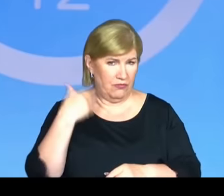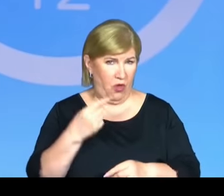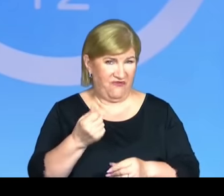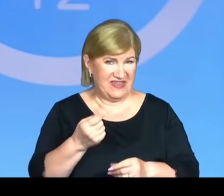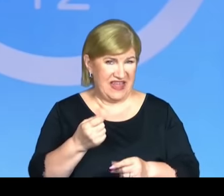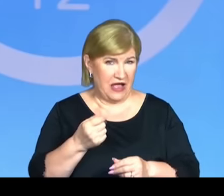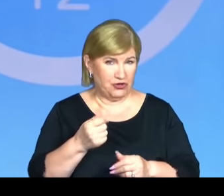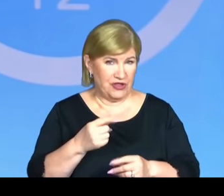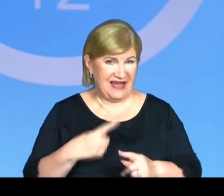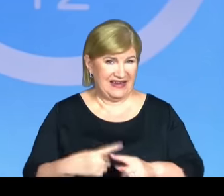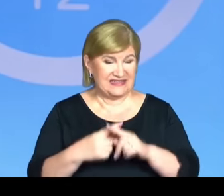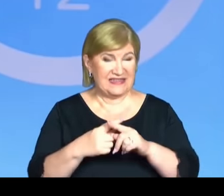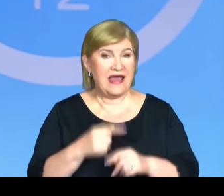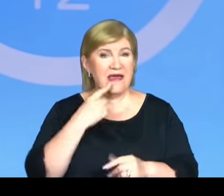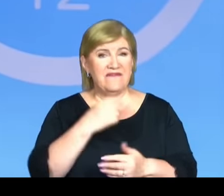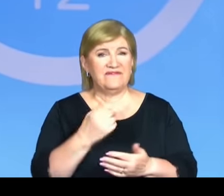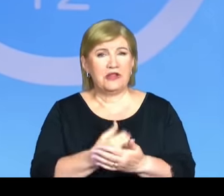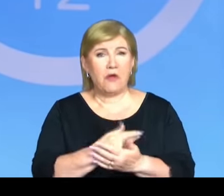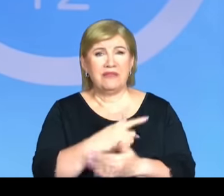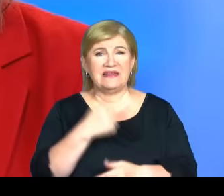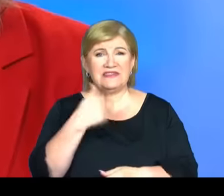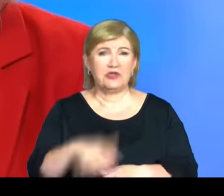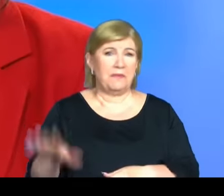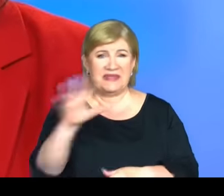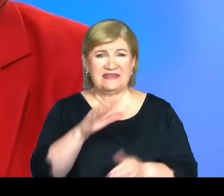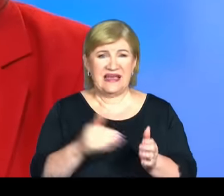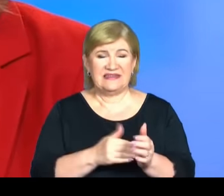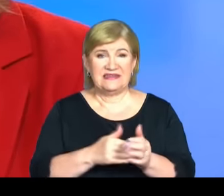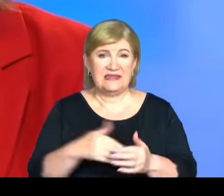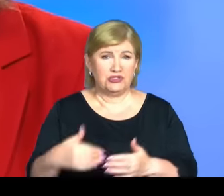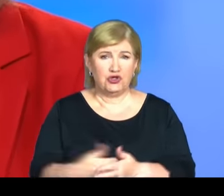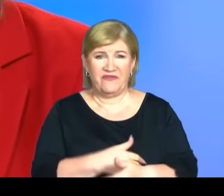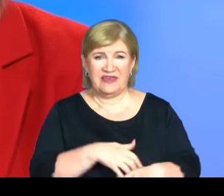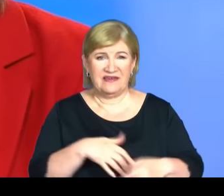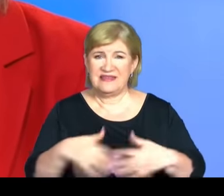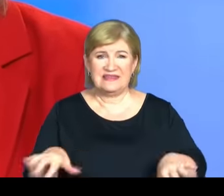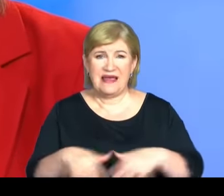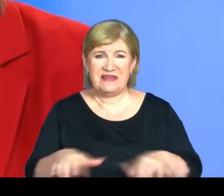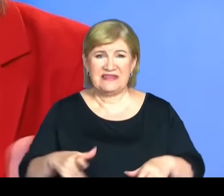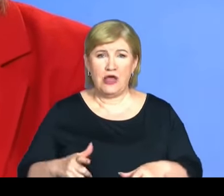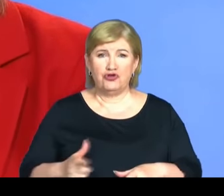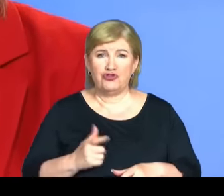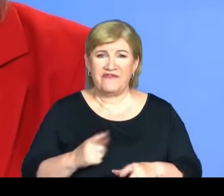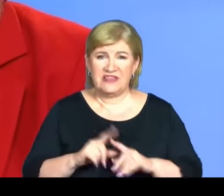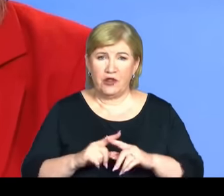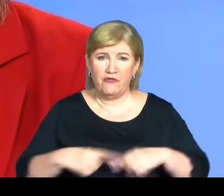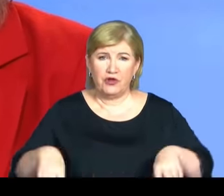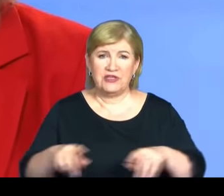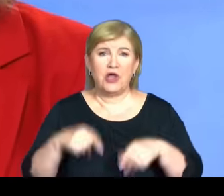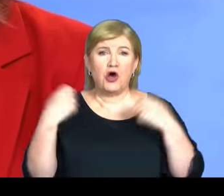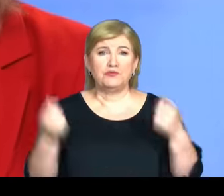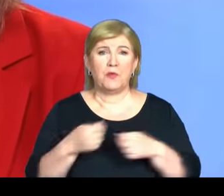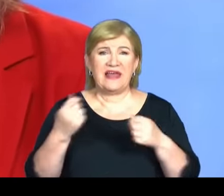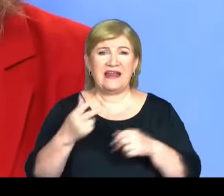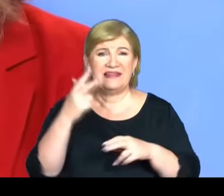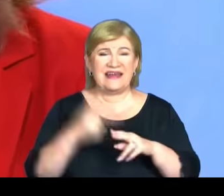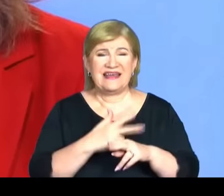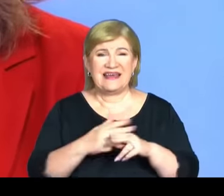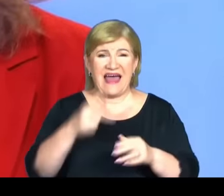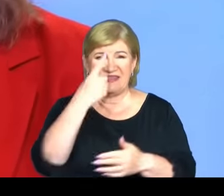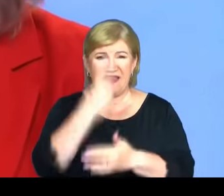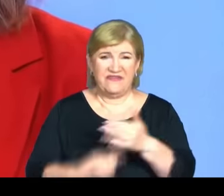kedy vyrobili 150 000 nových nezamestnaných živiteľov rodín a hospodárili s trojnásobným deficitom, ako sme mali